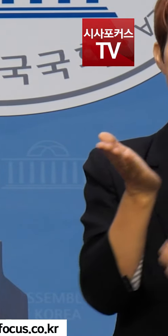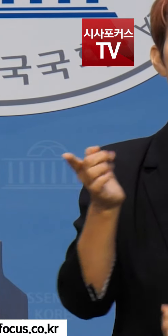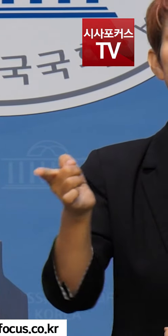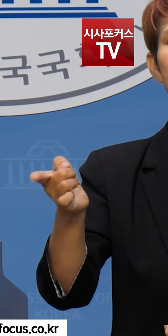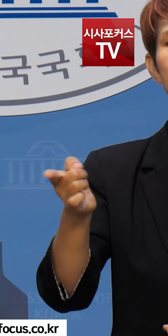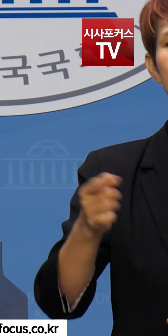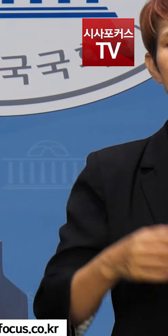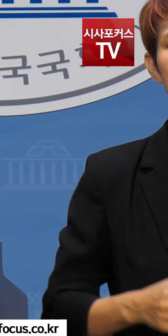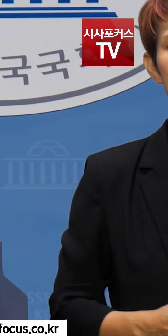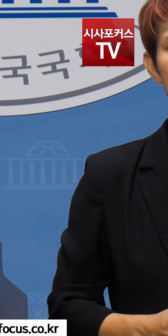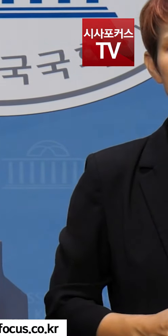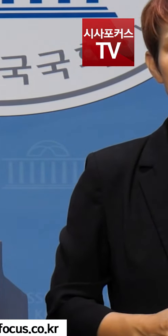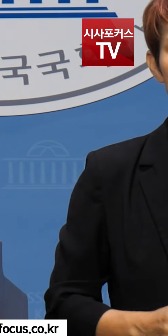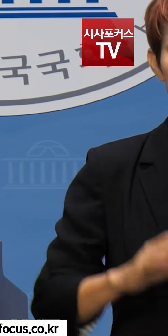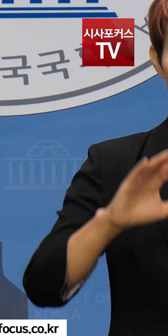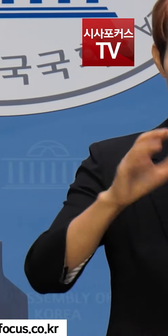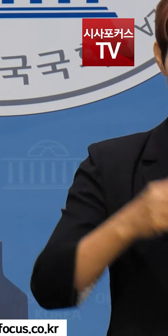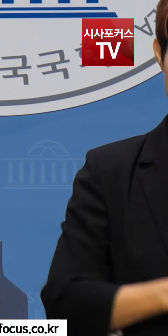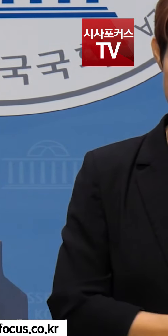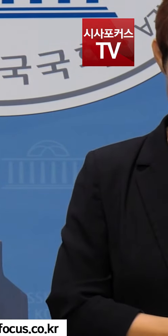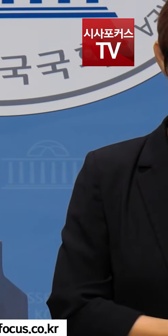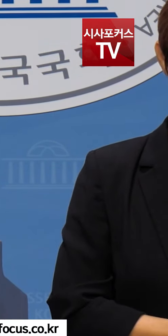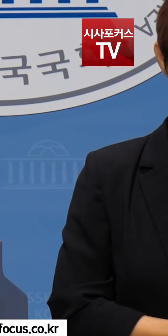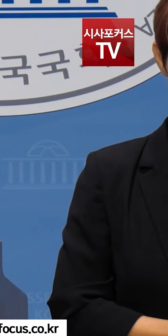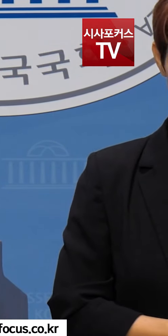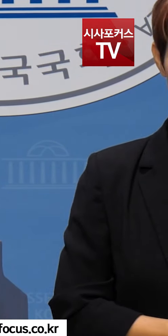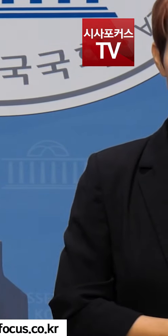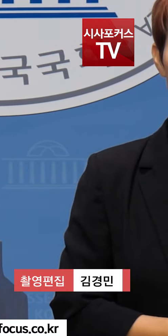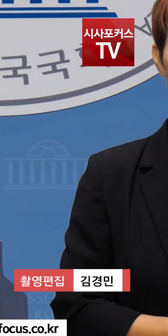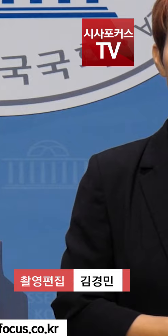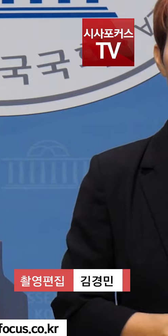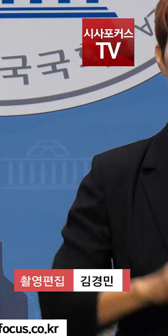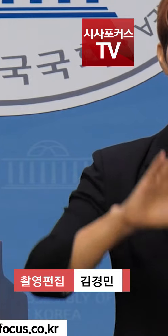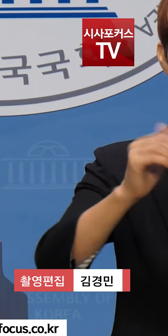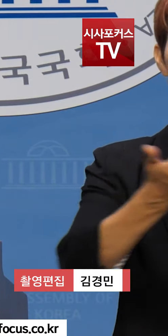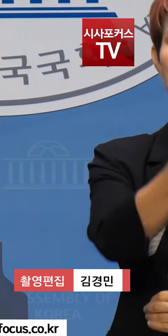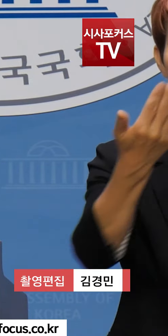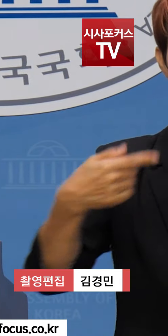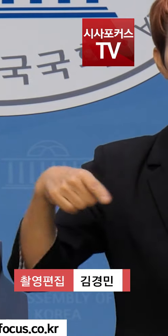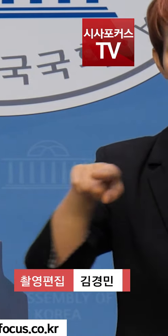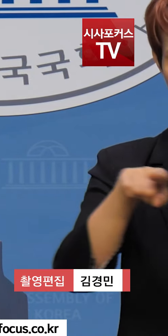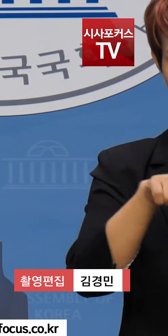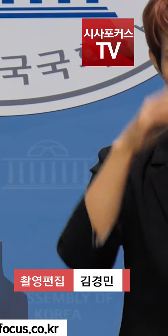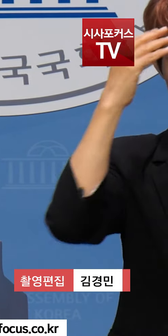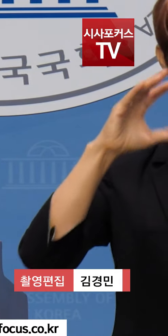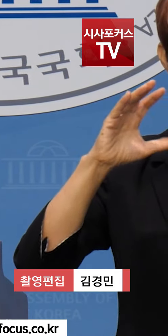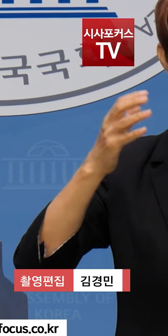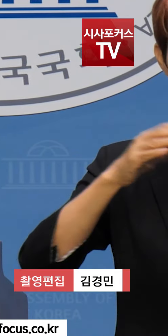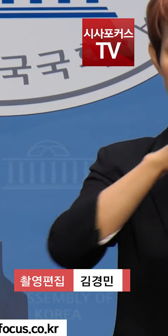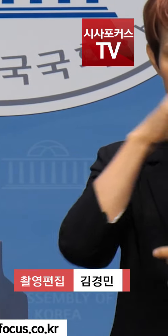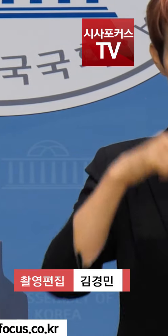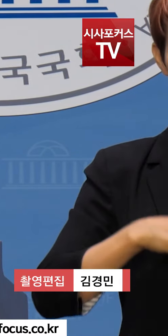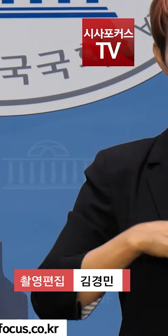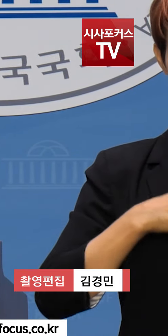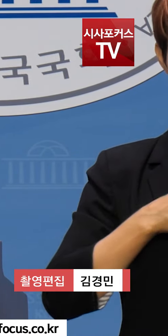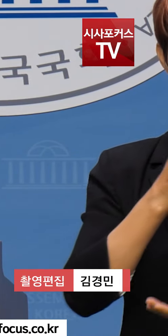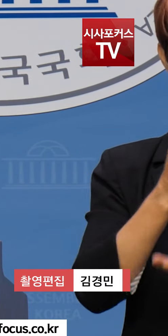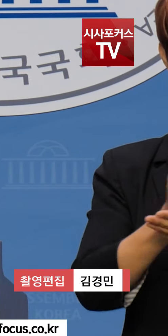벌어지지 않도록 국민의힘은 오직 국민과 함께 대한민국의 정의와